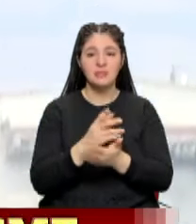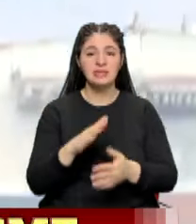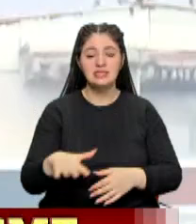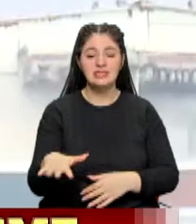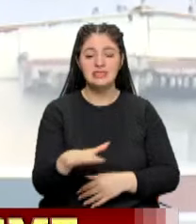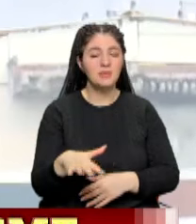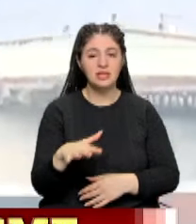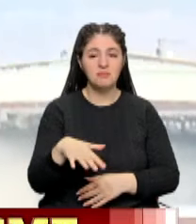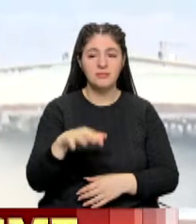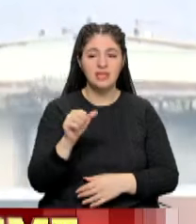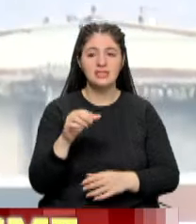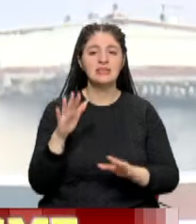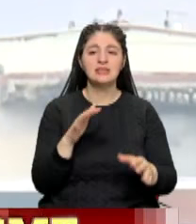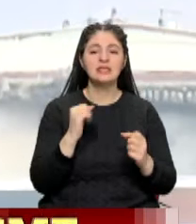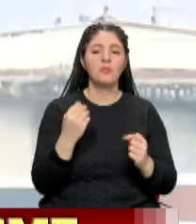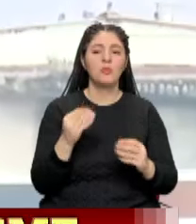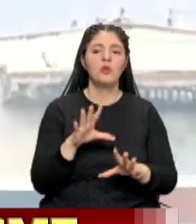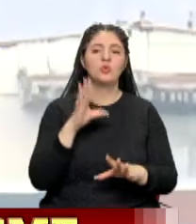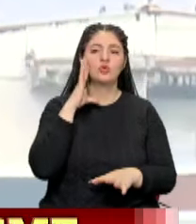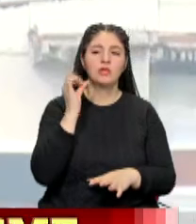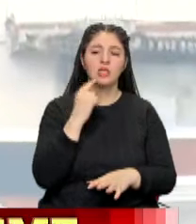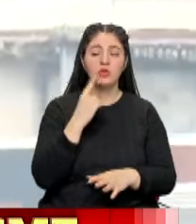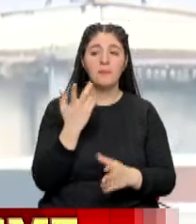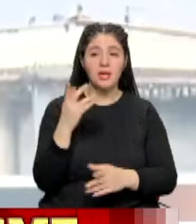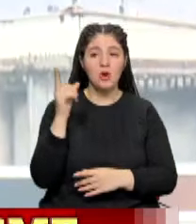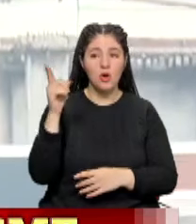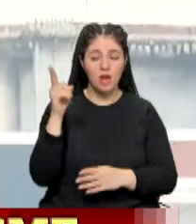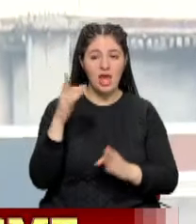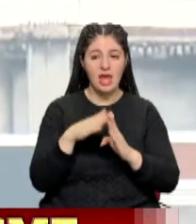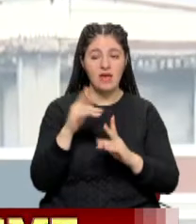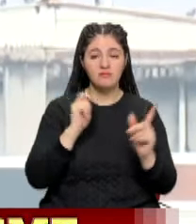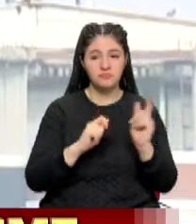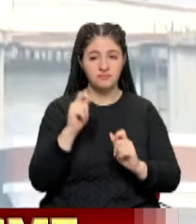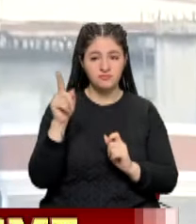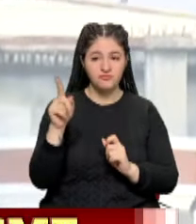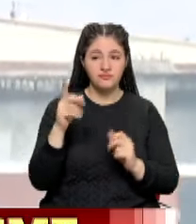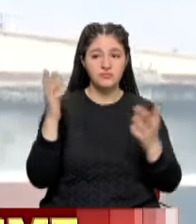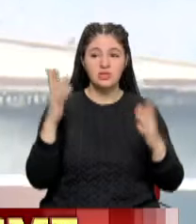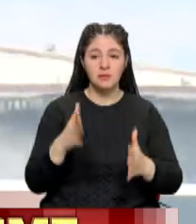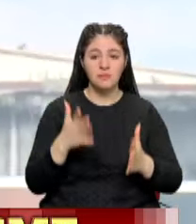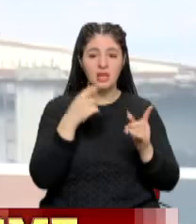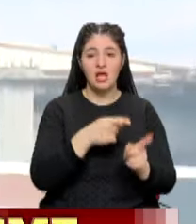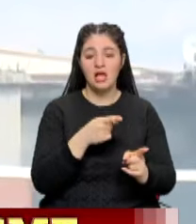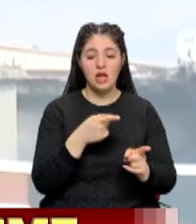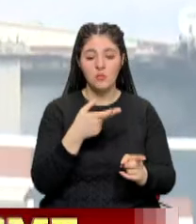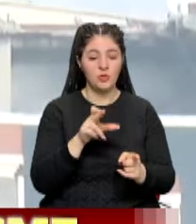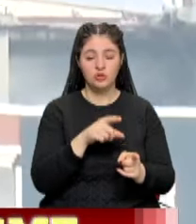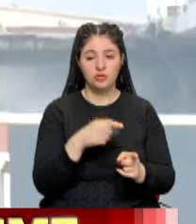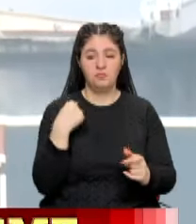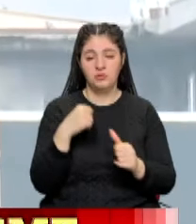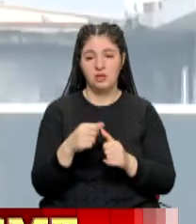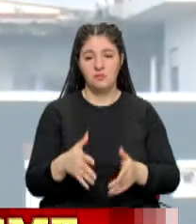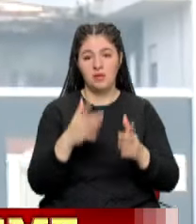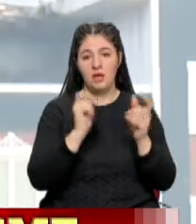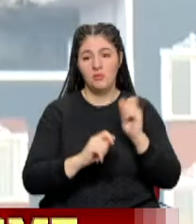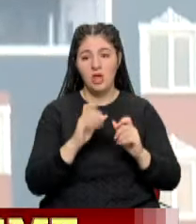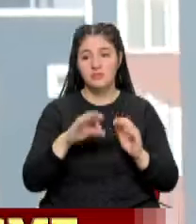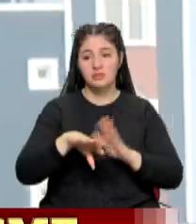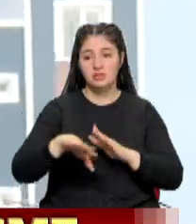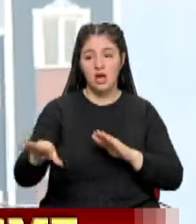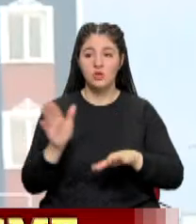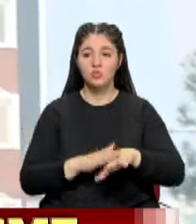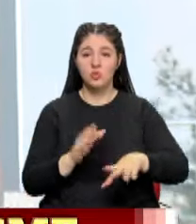sağlam olmadığını uzmanlar da söylüyor. Şimdi oraya konutlar yapılırken yıkılan binaların yerine tekrar binalar yapılıyor. Hem